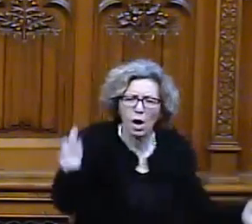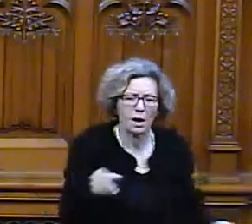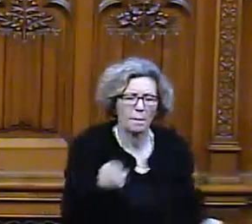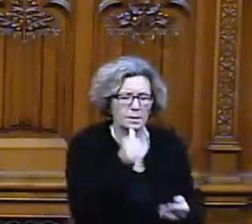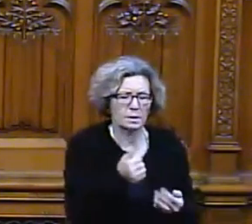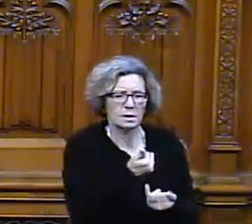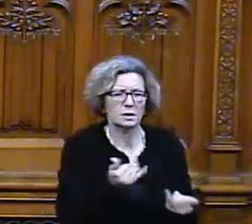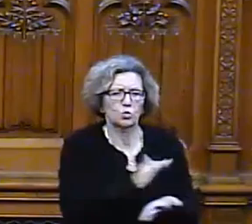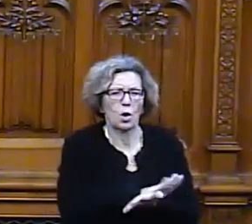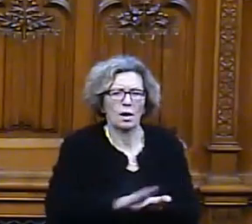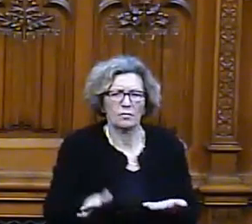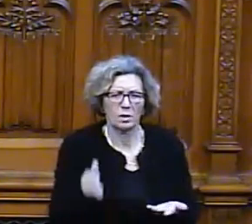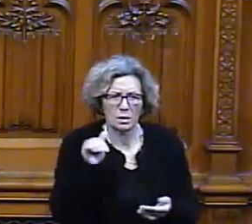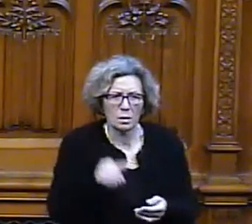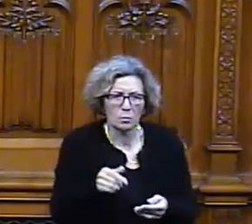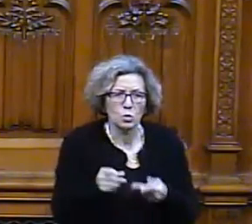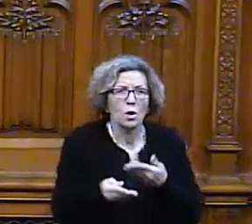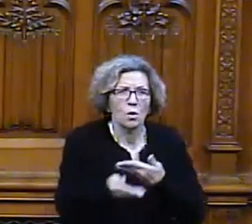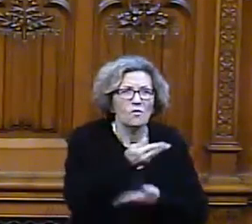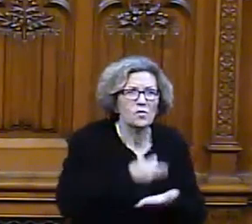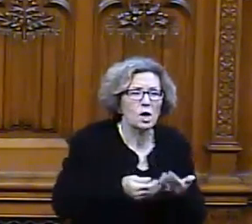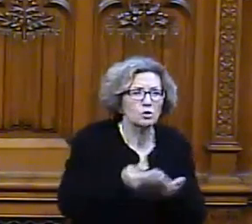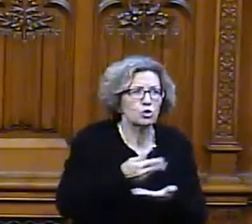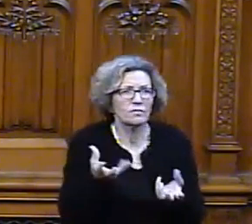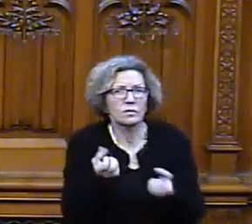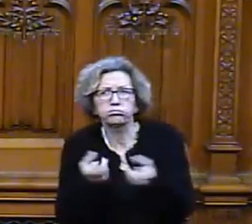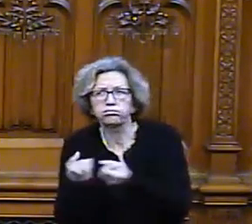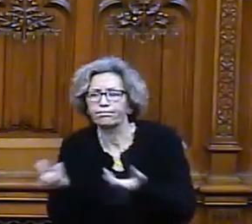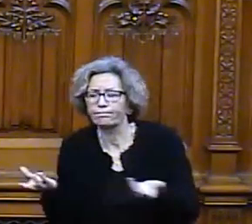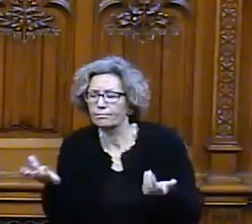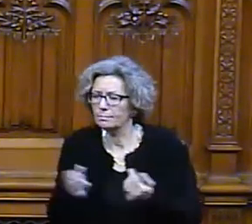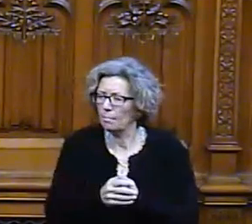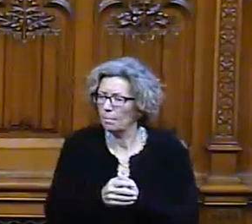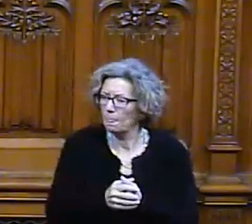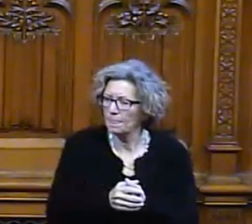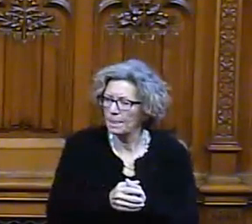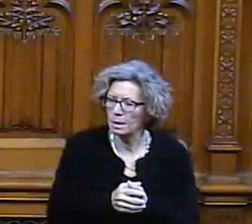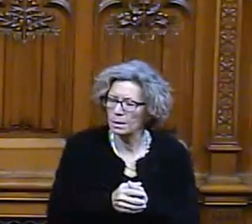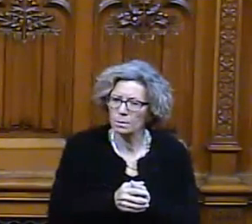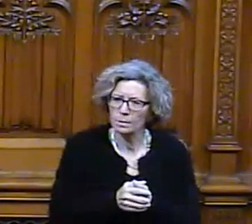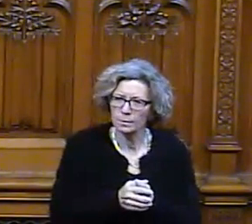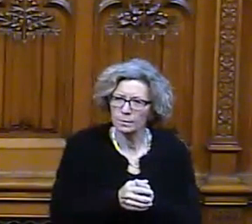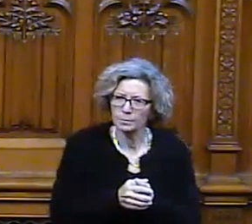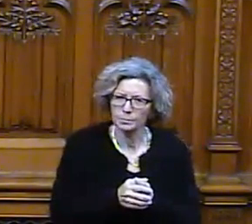ist es nicht. Der muss auch erwirtschaftet werden. Glauben Sie mir das.